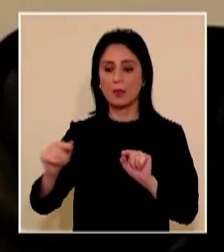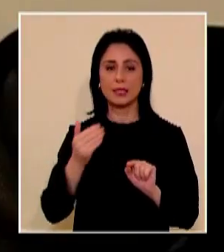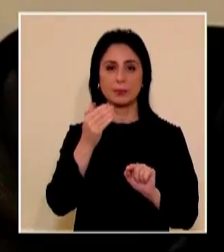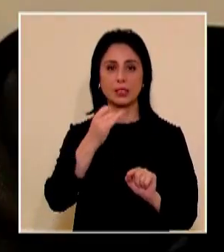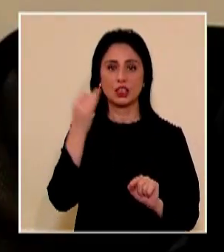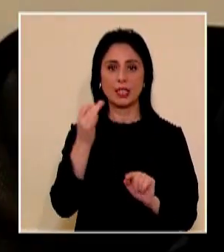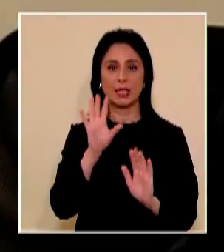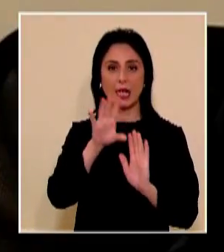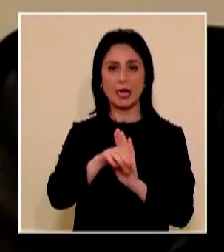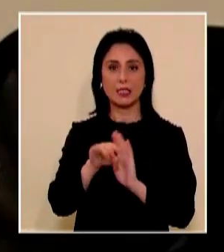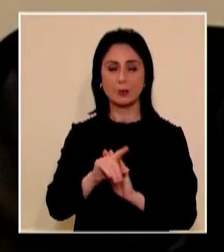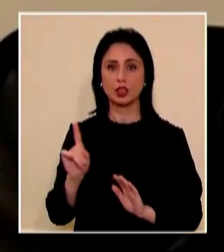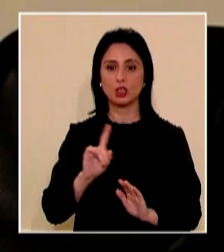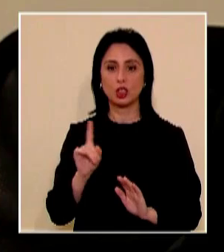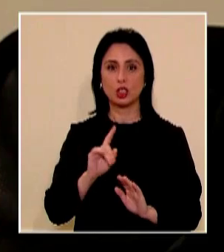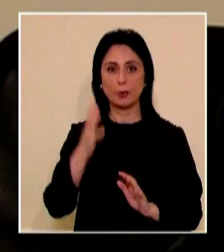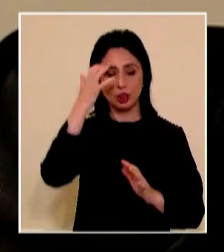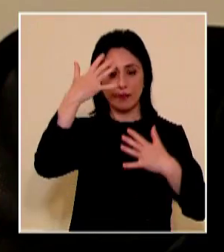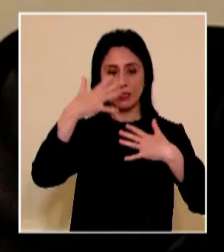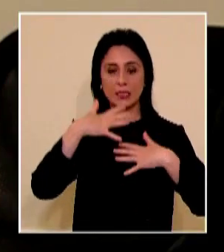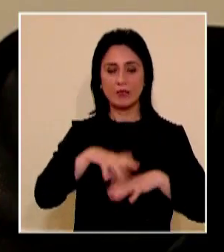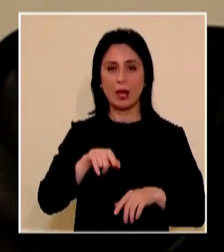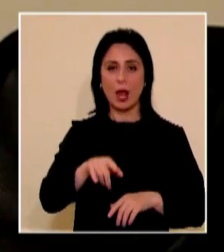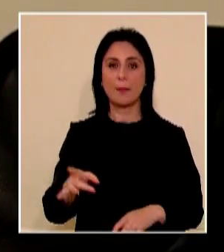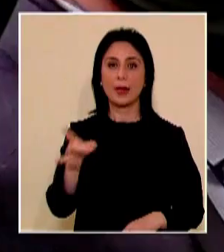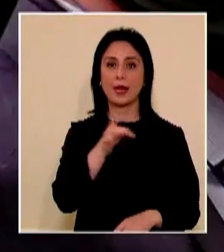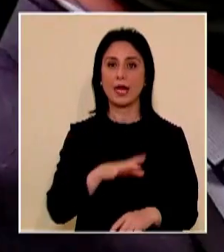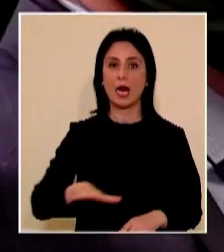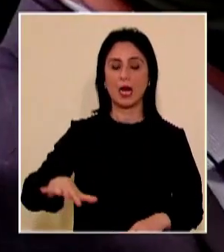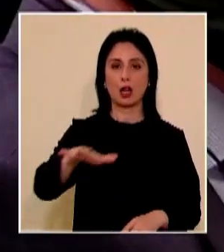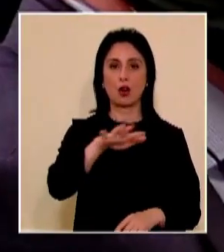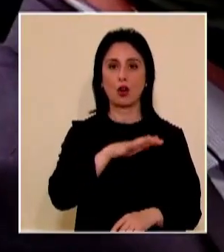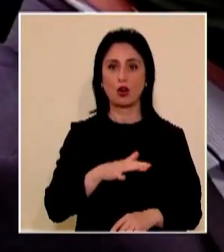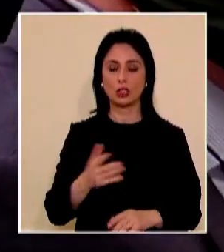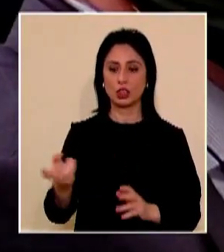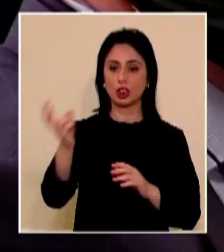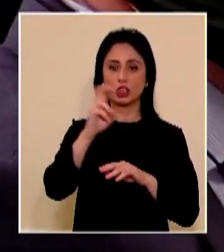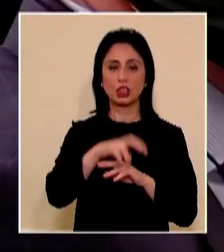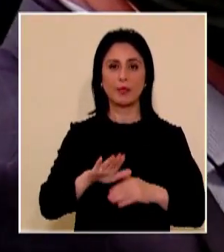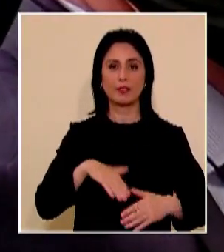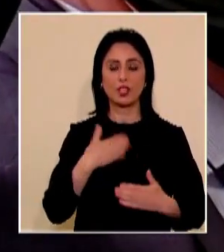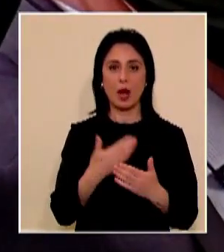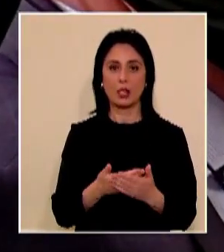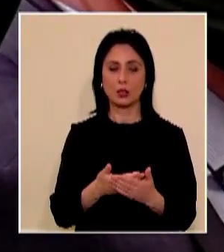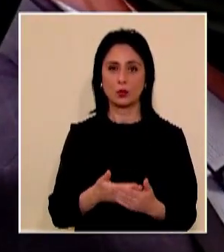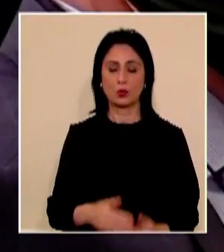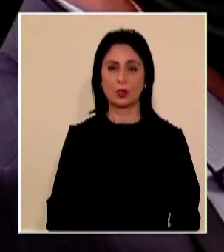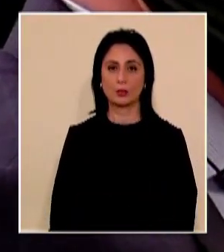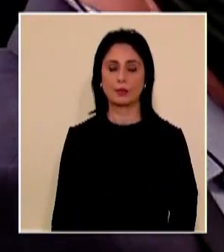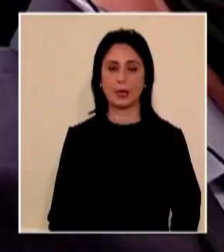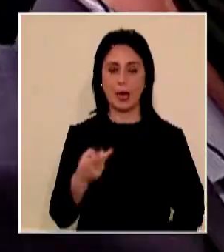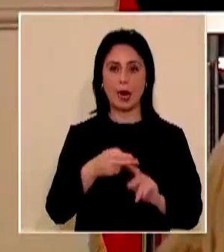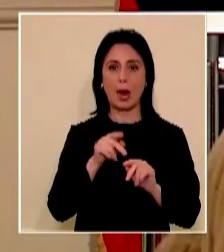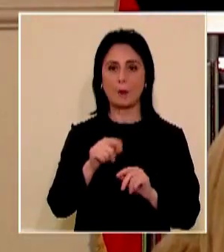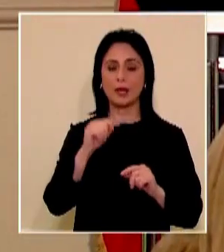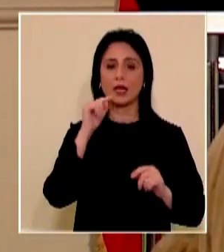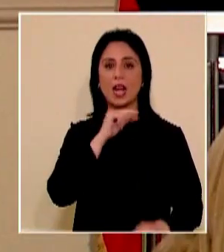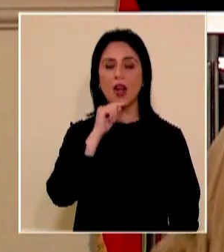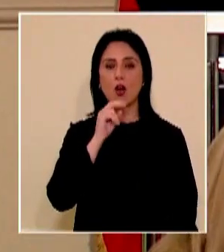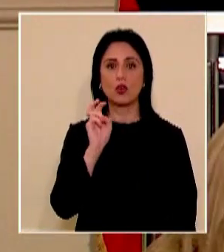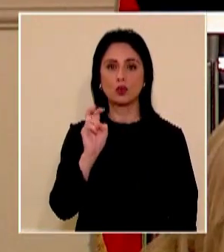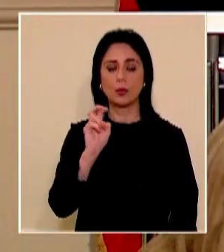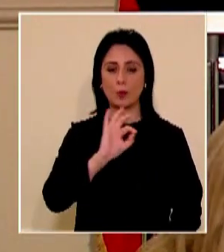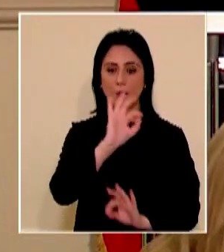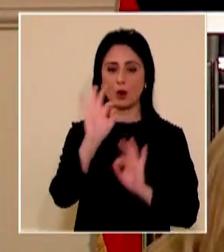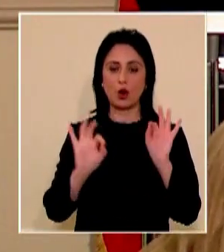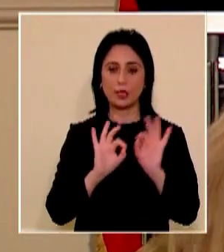w 2020 roku, żeby Unia mogła wejść aktywnie na